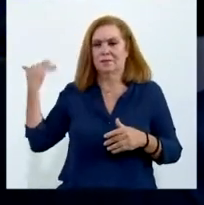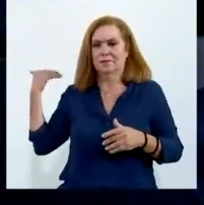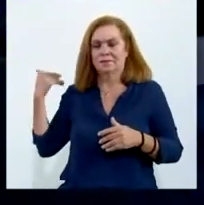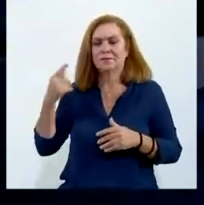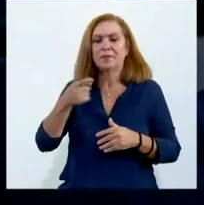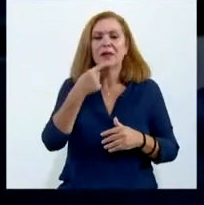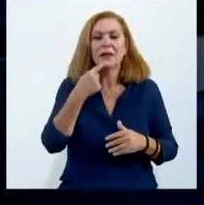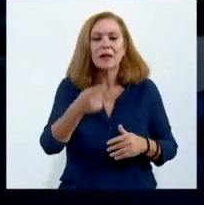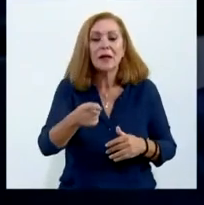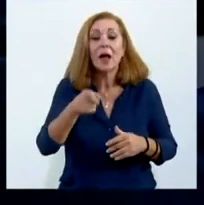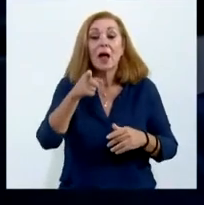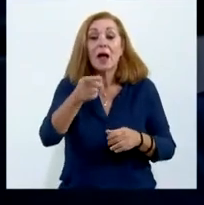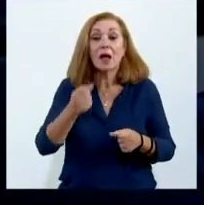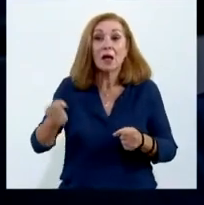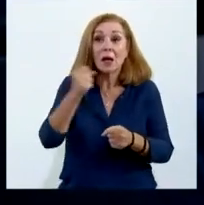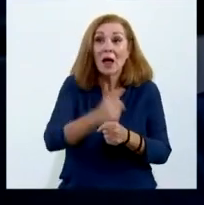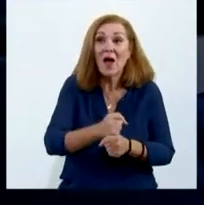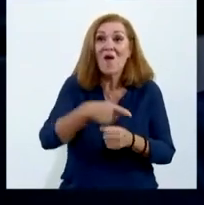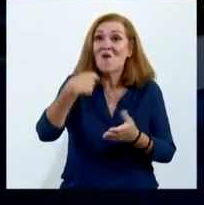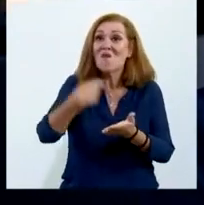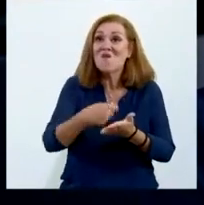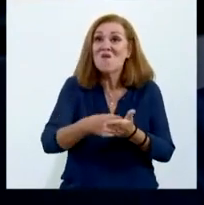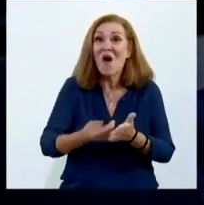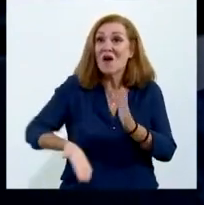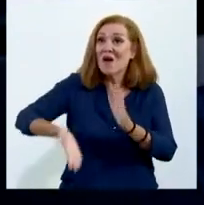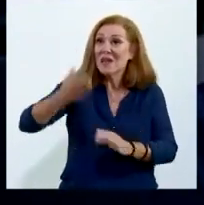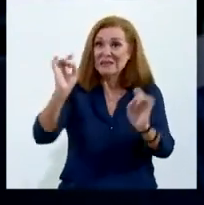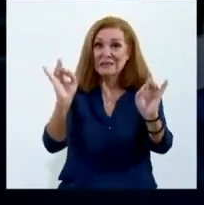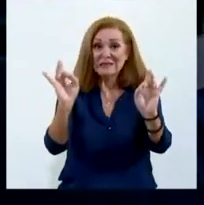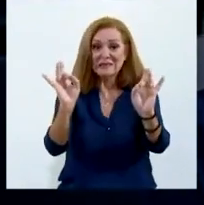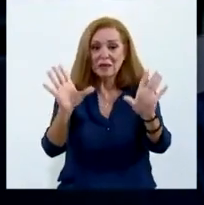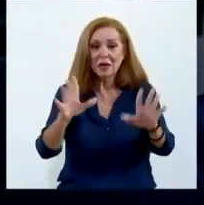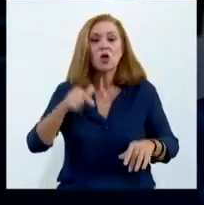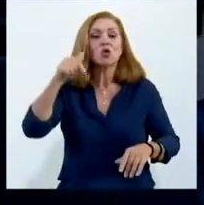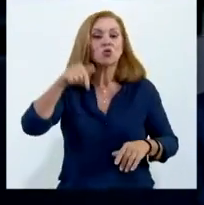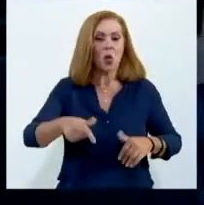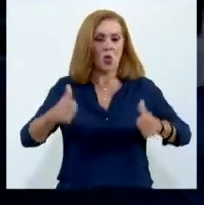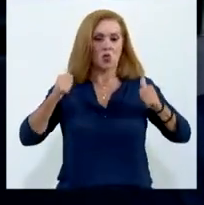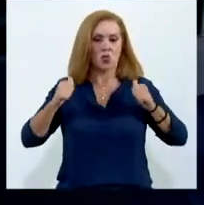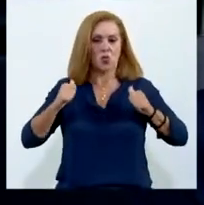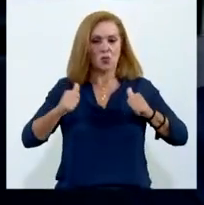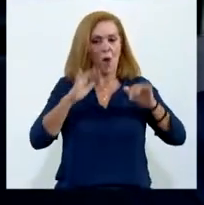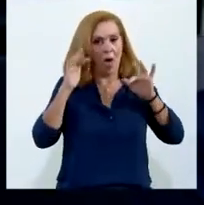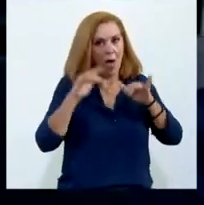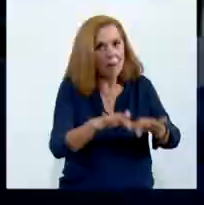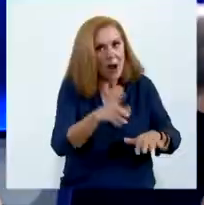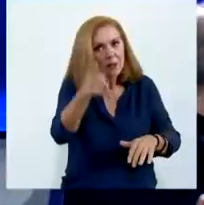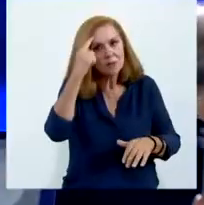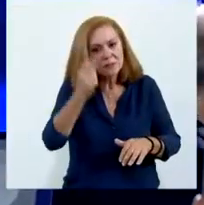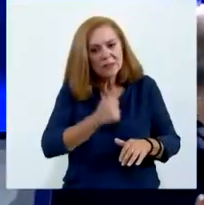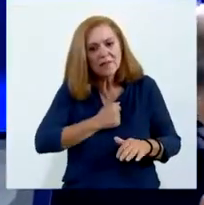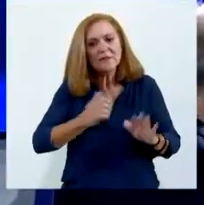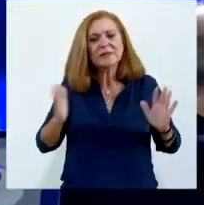επί της Πρωθυπουργίας σας δεν αυξήθηκε κανένας φόρος. Θα επηρεάσει και τον τουρισμό, πιστεύετε?